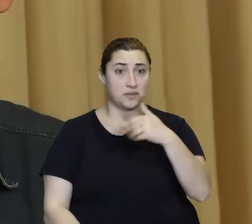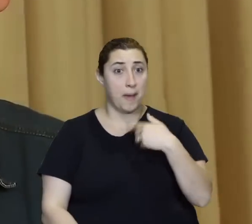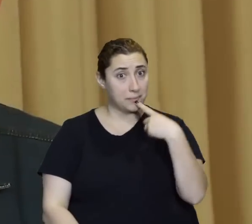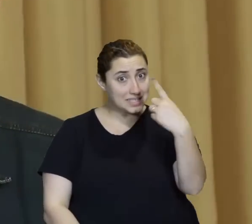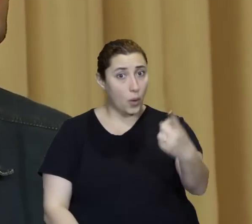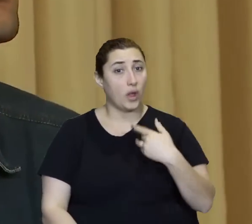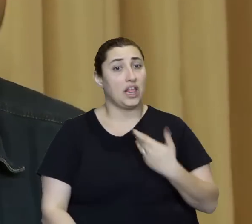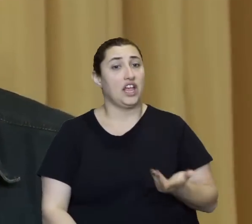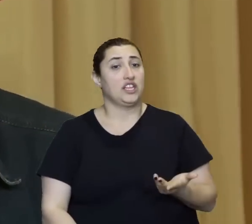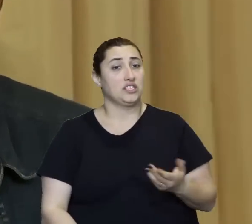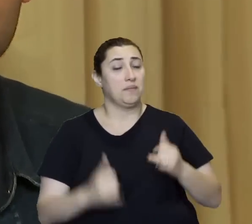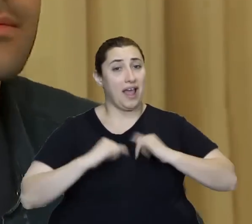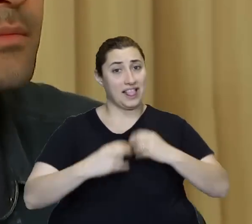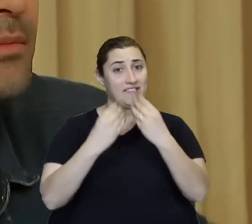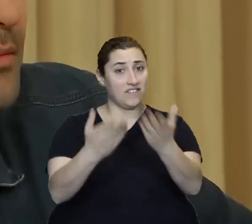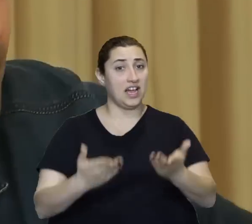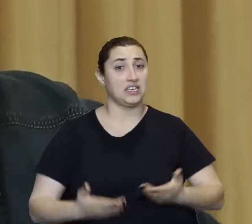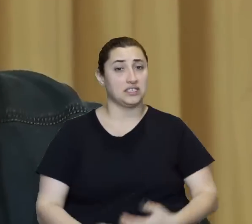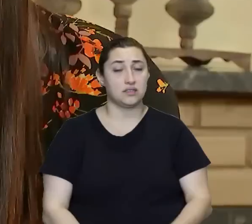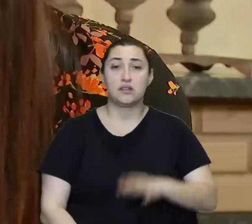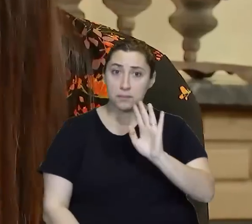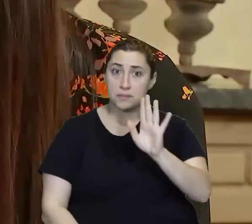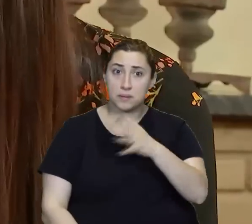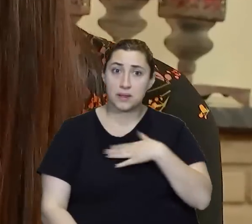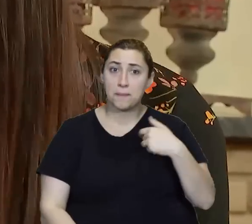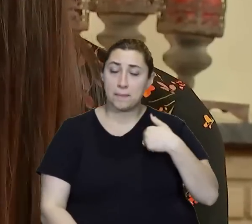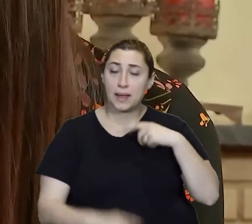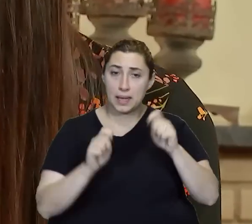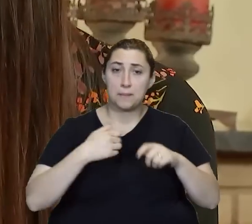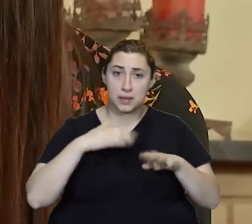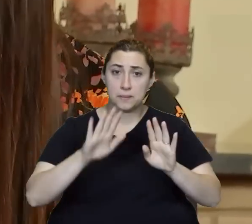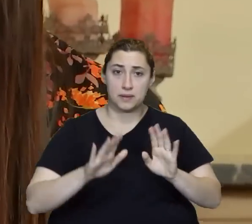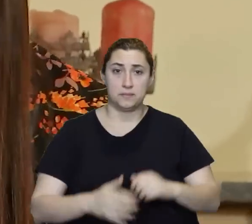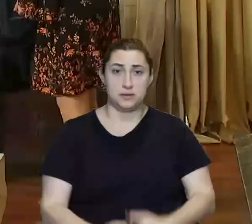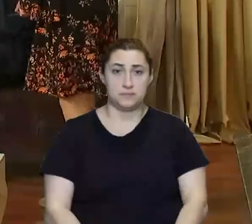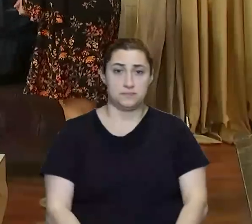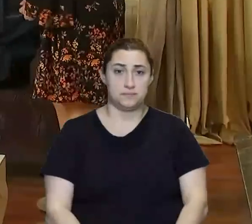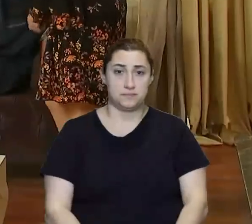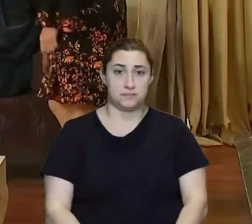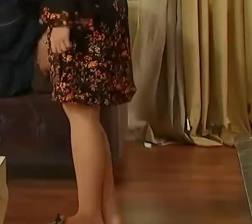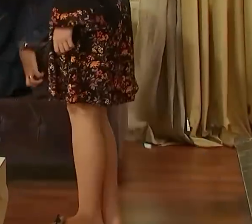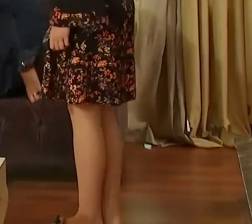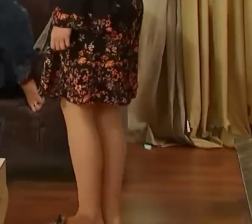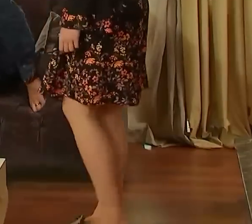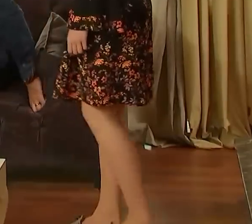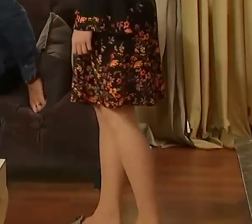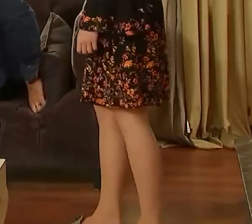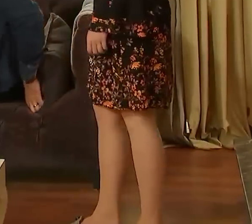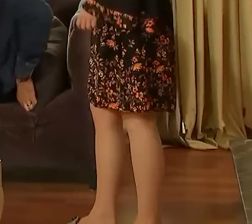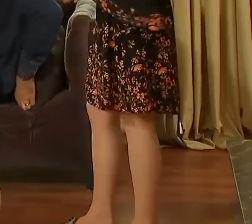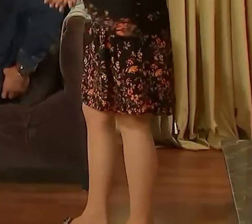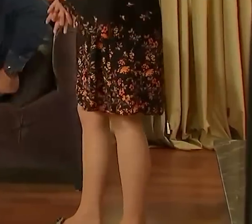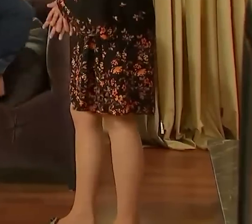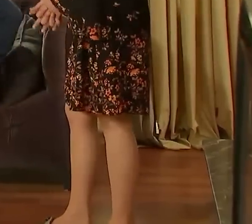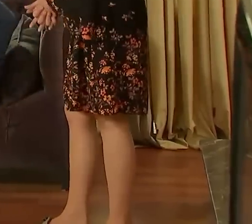ben mi söyleyeyim ya? Rahat ettir kocanı. Tamam, tamam anacığım ben hallederim şimdi. Zehra itaatkarca eğilmişti ama geri